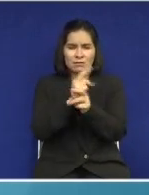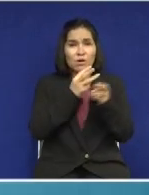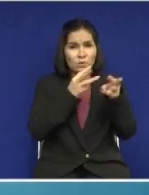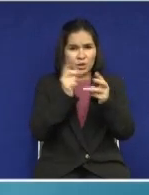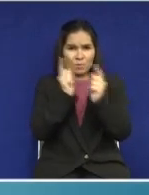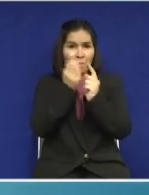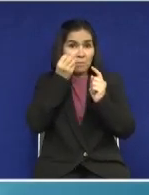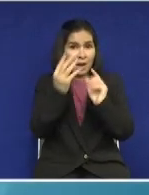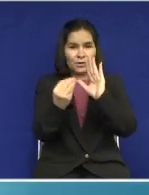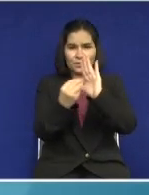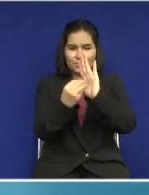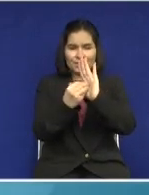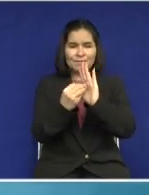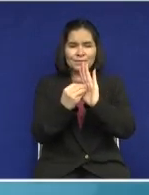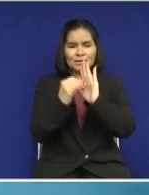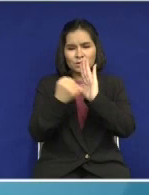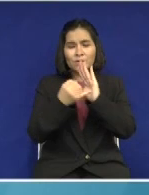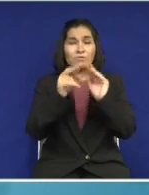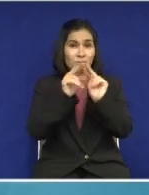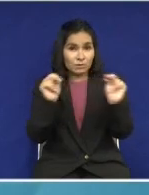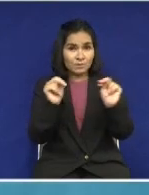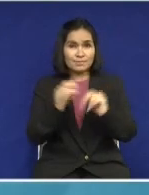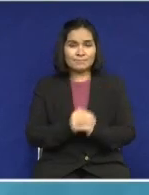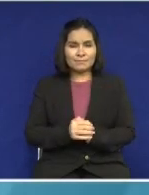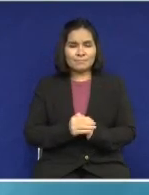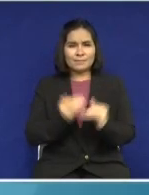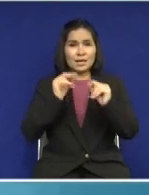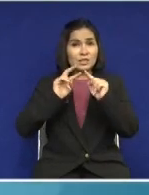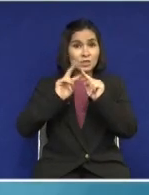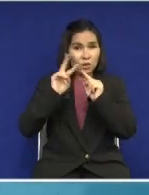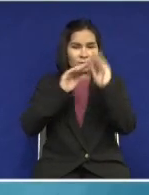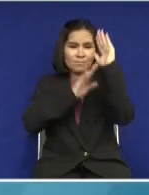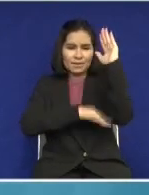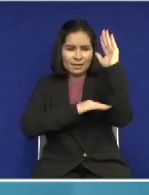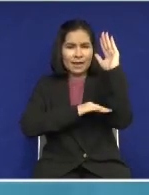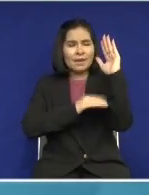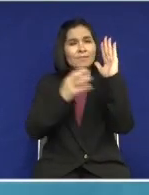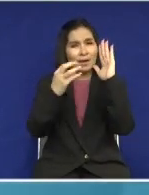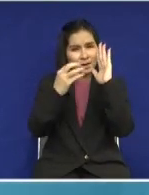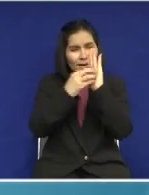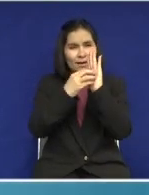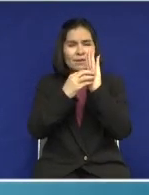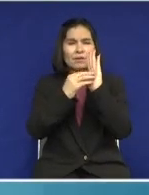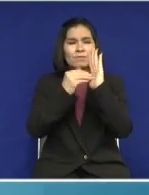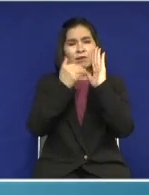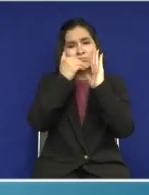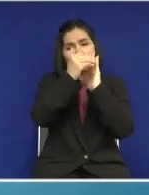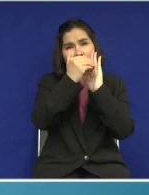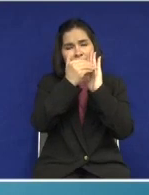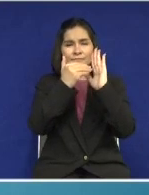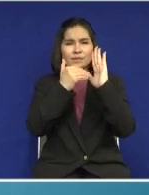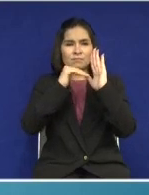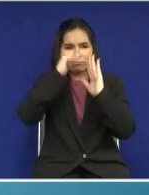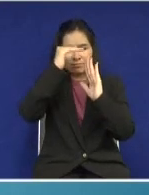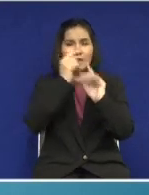ดยังอยู่ที่กรุงเทพมหานครและนนทบุรีค่ะตามมาด้วยภาคใต้ภาคกลางภาคตะวันออกเฉียงเหนือและภาคเห